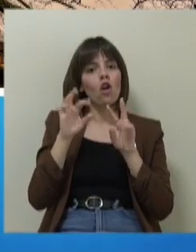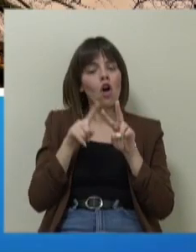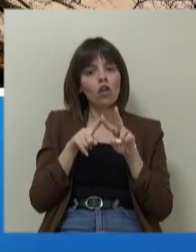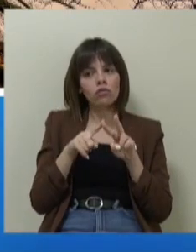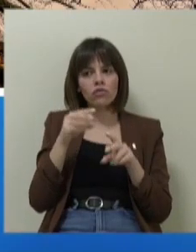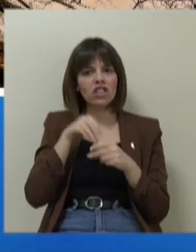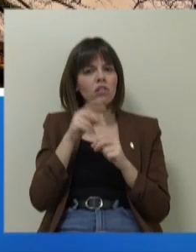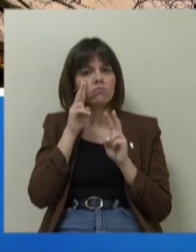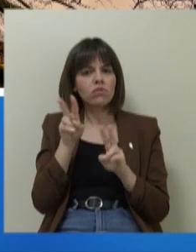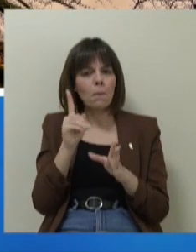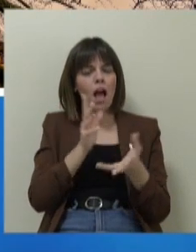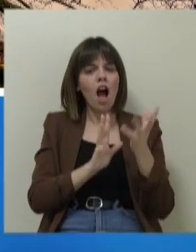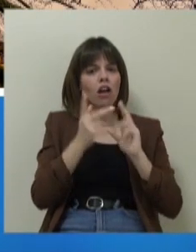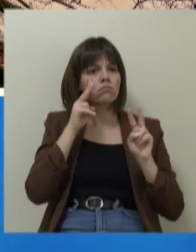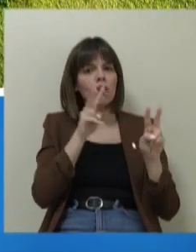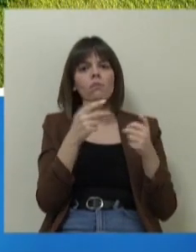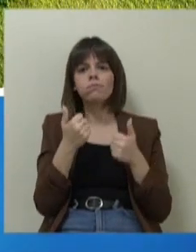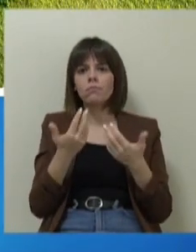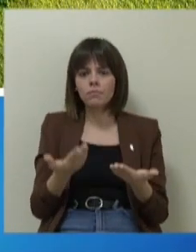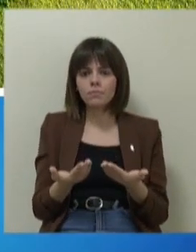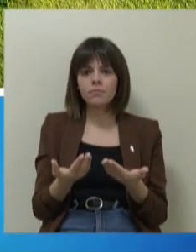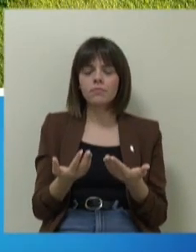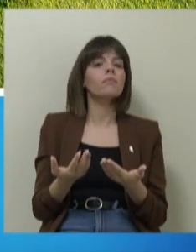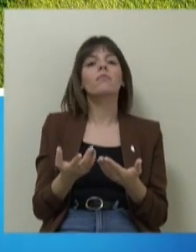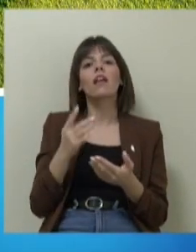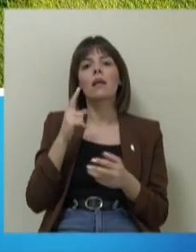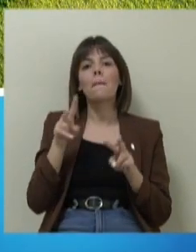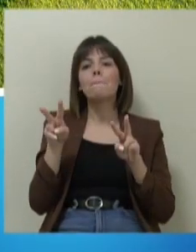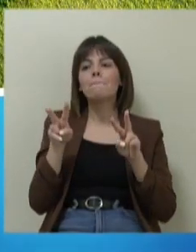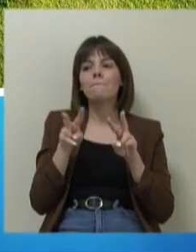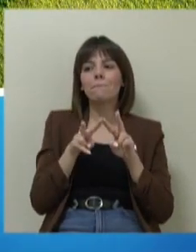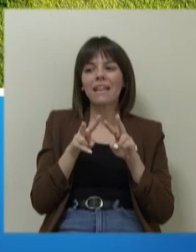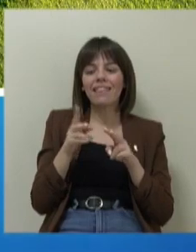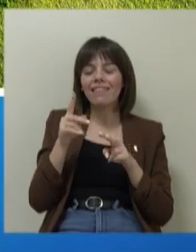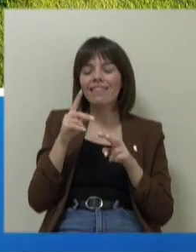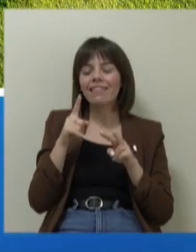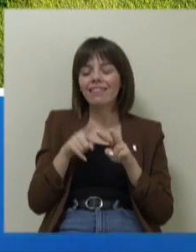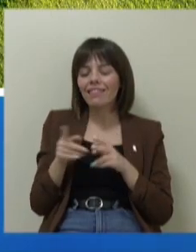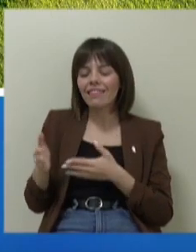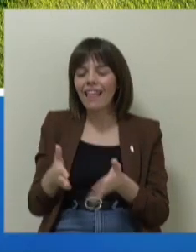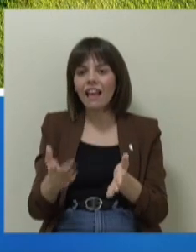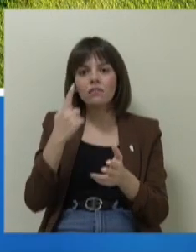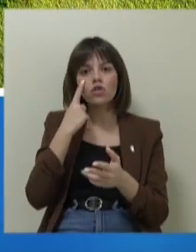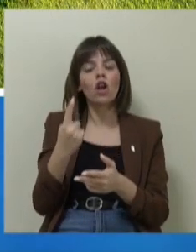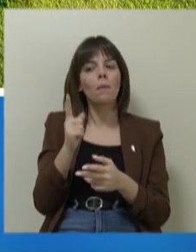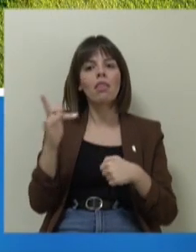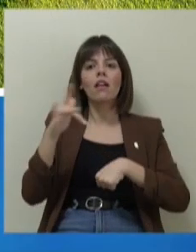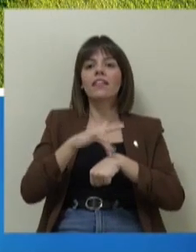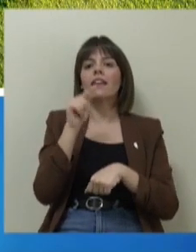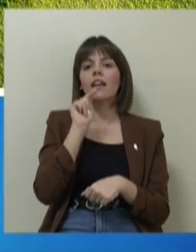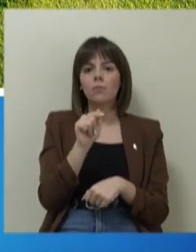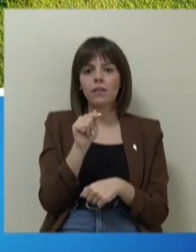görebilirsiniz. Bir ağaçta da görebilirsiniz. Menderesler çizen bir nehirde de görebilirsiniz. Bir dağda da